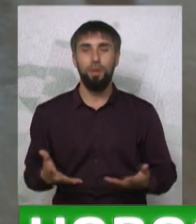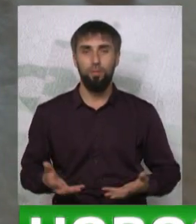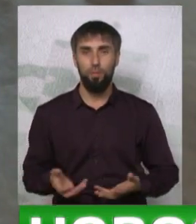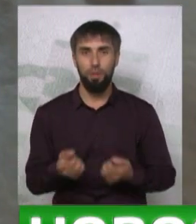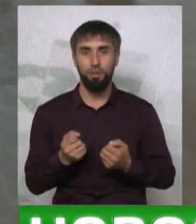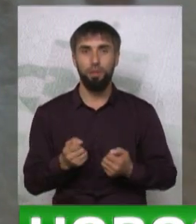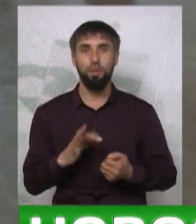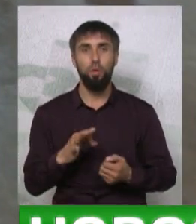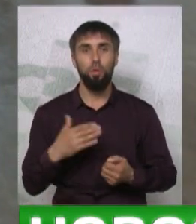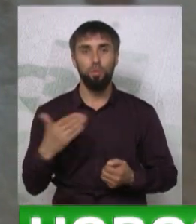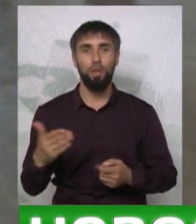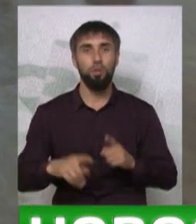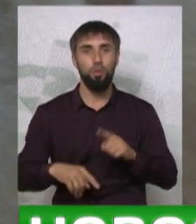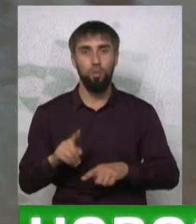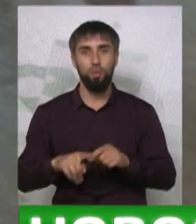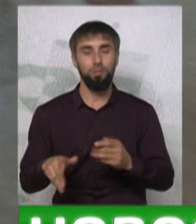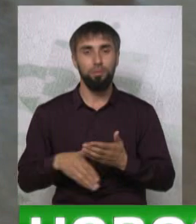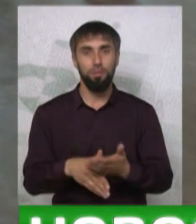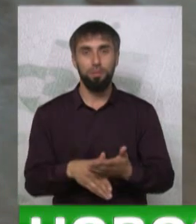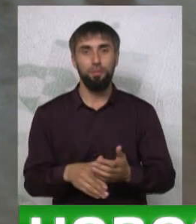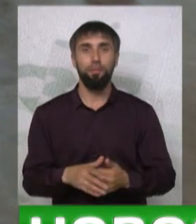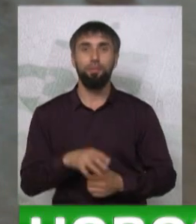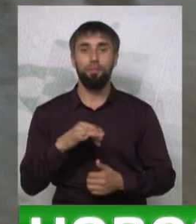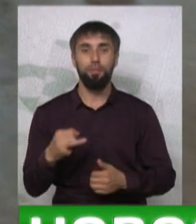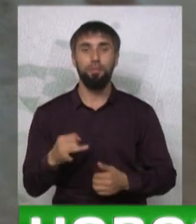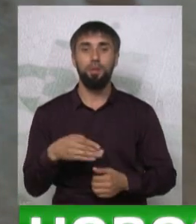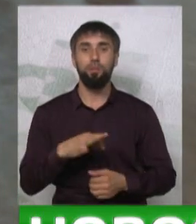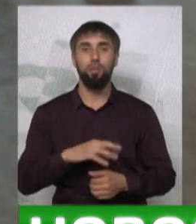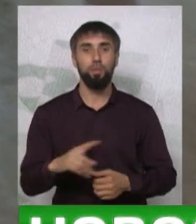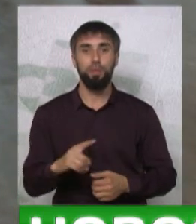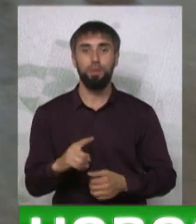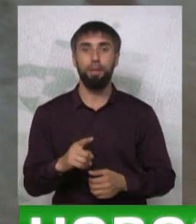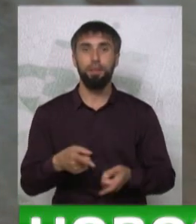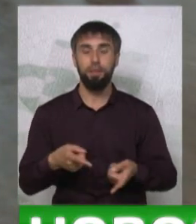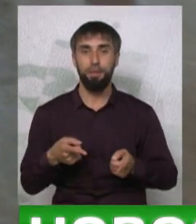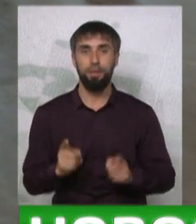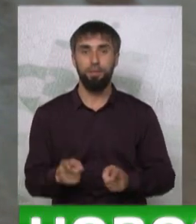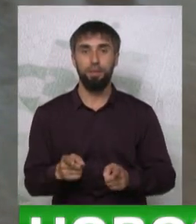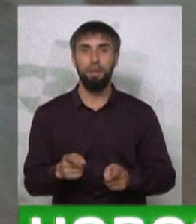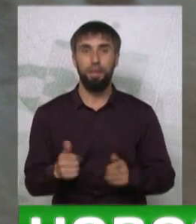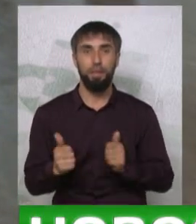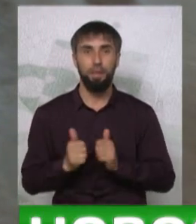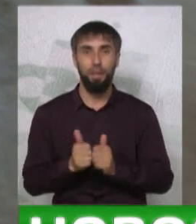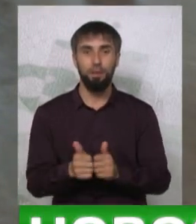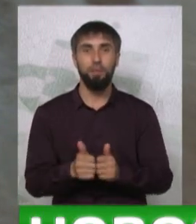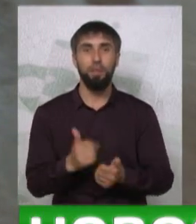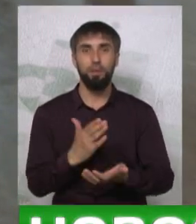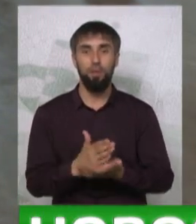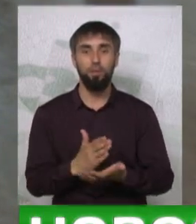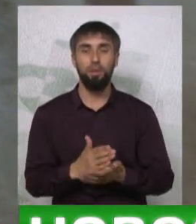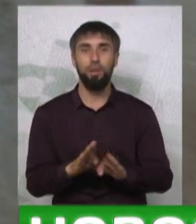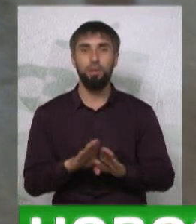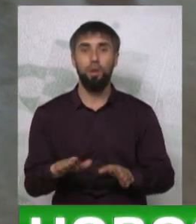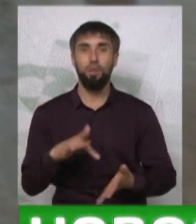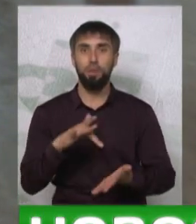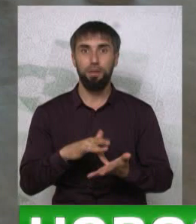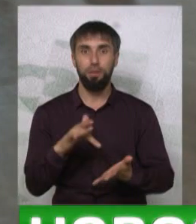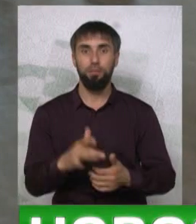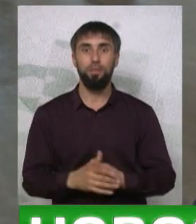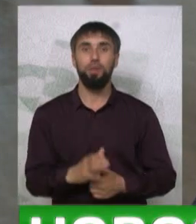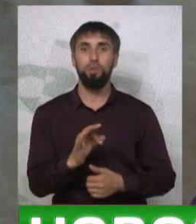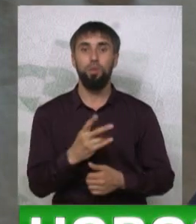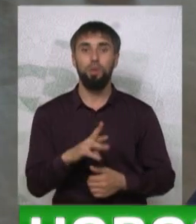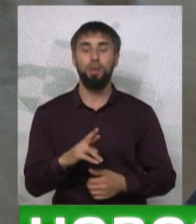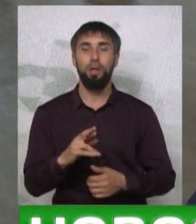поддержку со стороны родителей. И то, что действительно рядом находится такой центр.